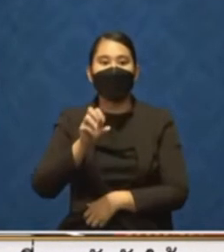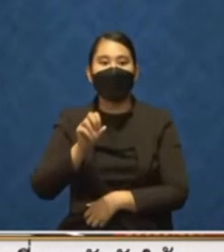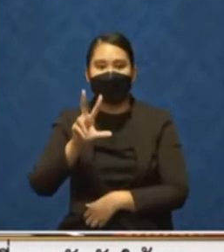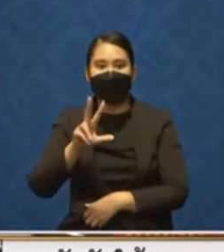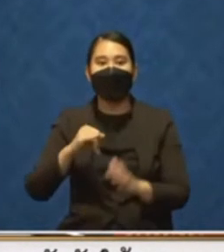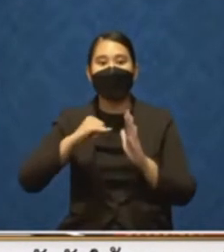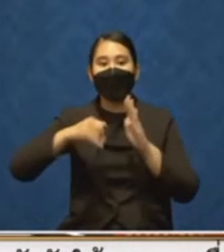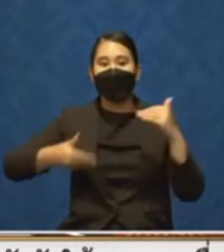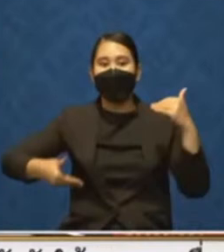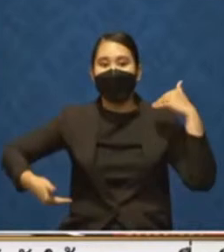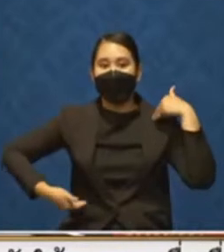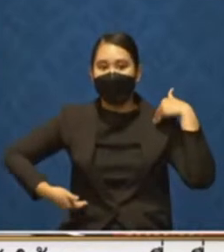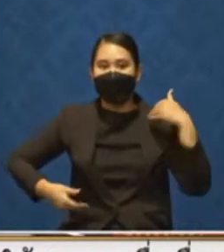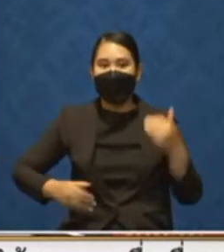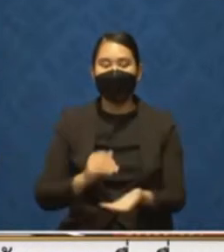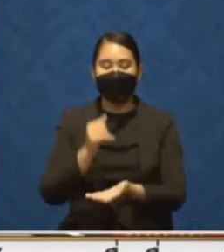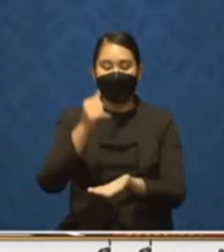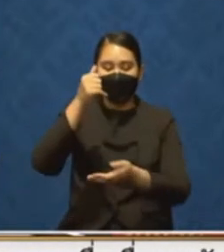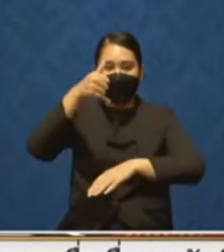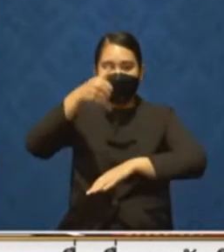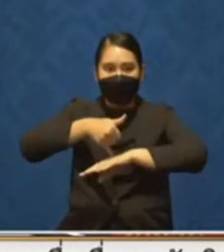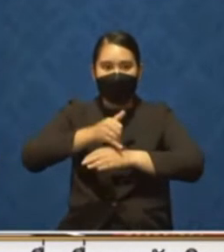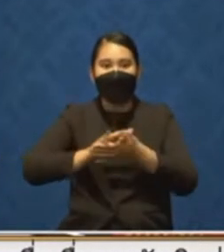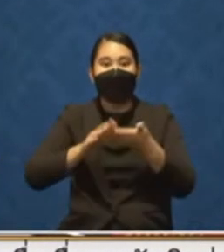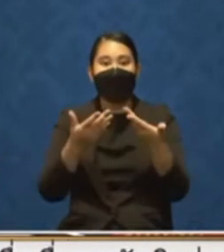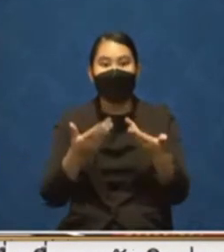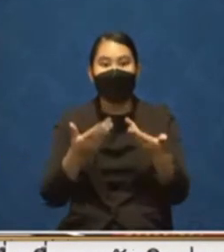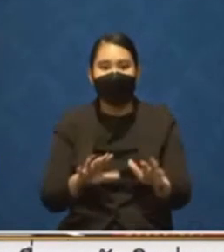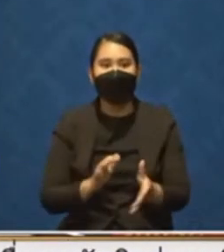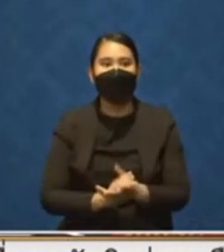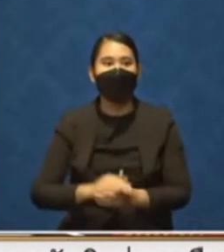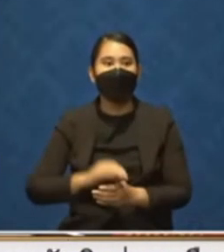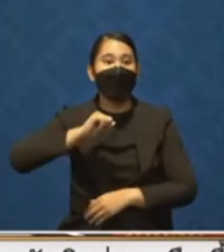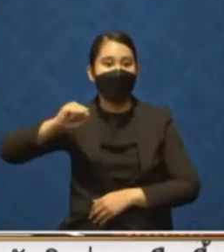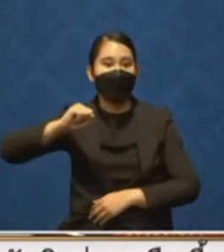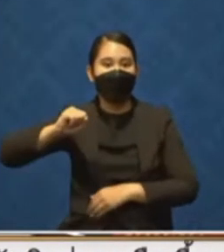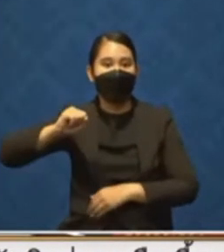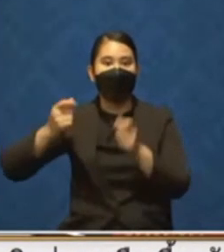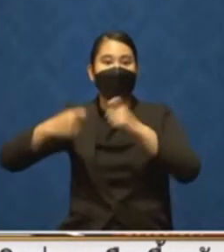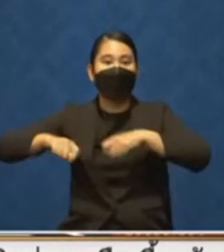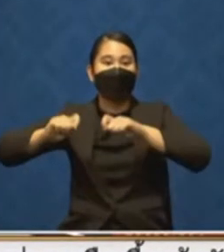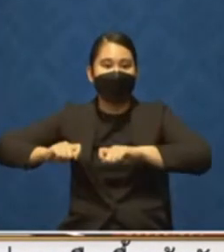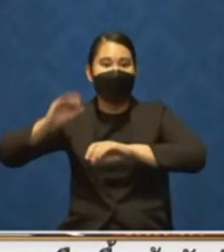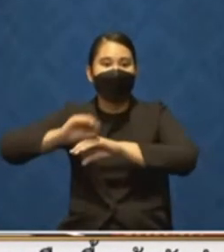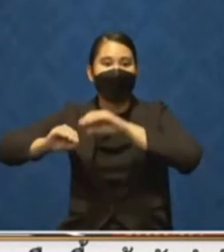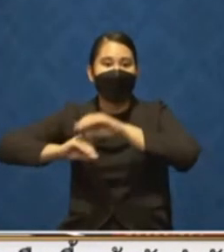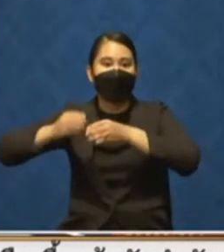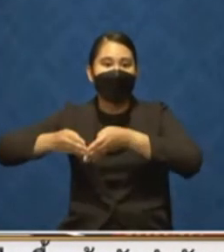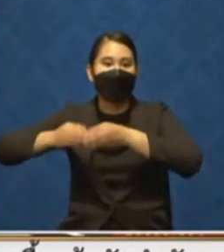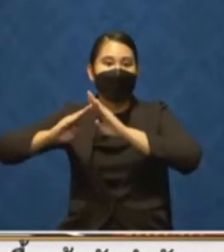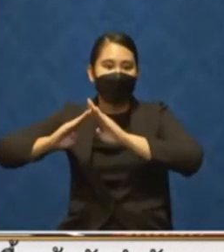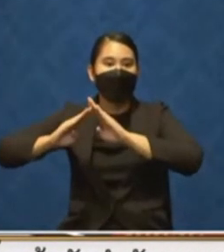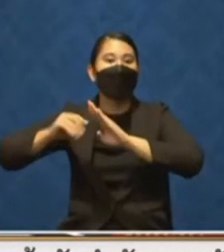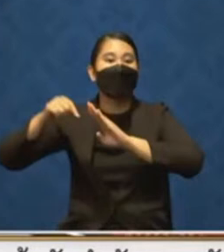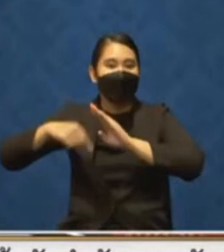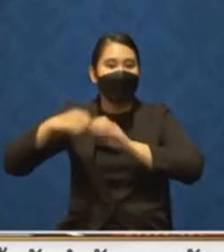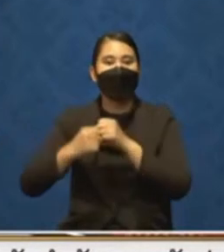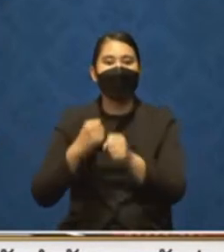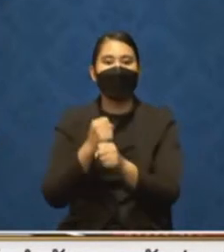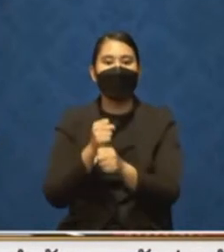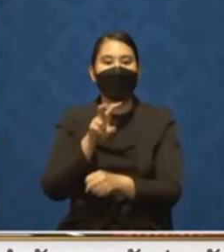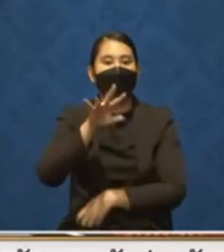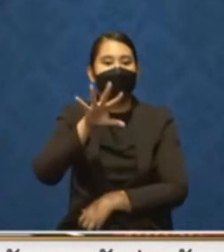ลพบุรีมีการสร้างแล้วเรียบร้อยในมือขวาของผมคือสัญญาต่อสร้างครับสัญญาก่อสร้างคือสิงหาคมปี 6